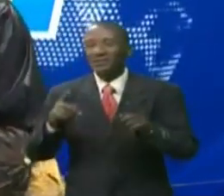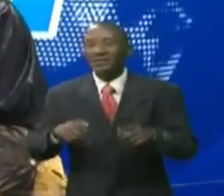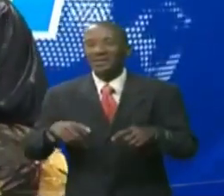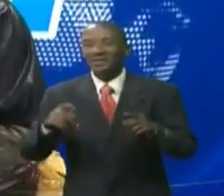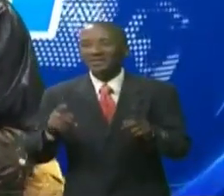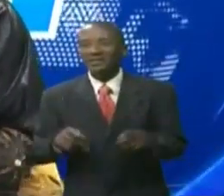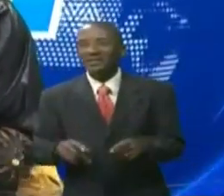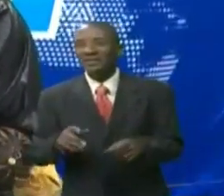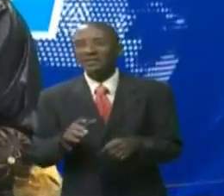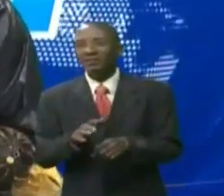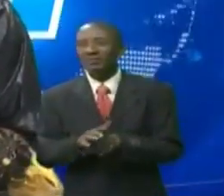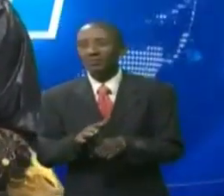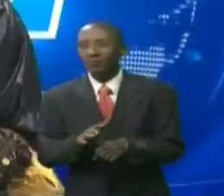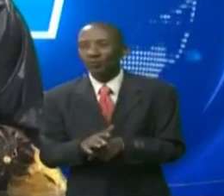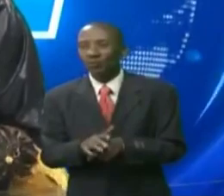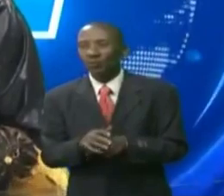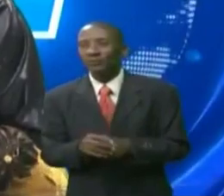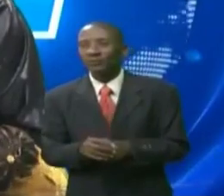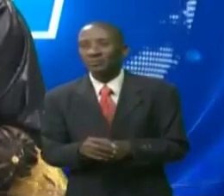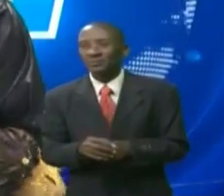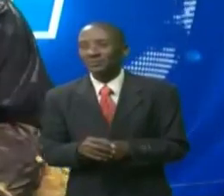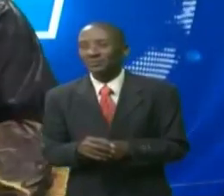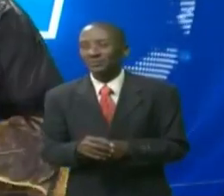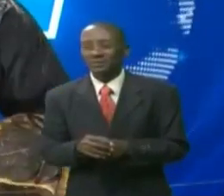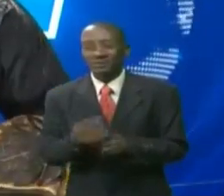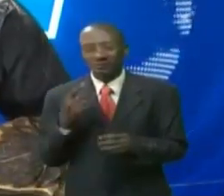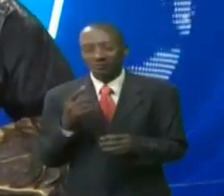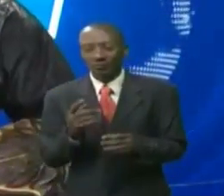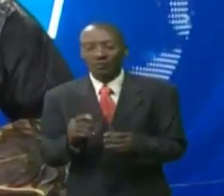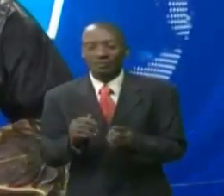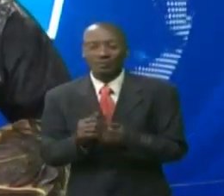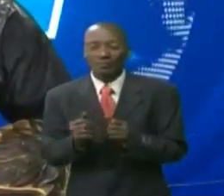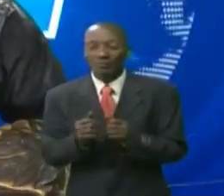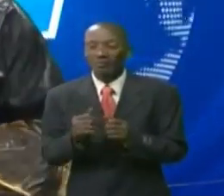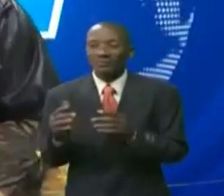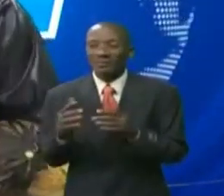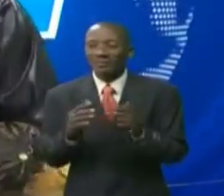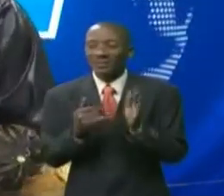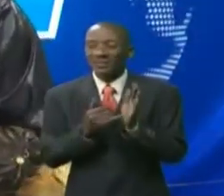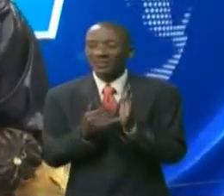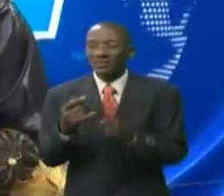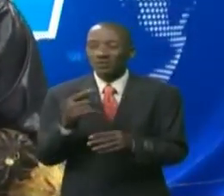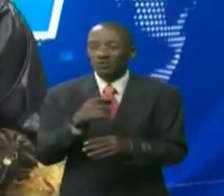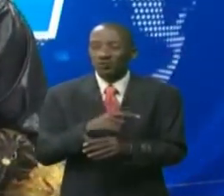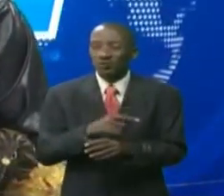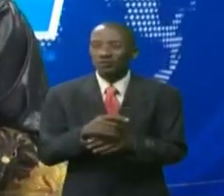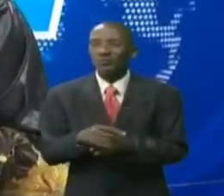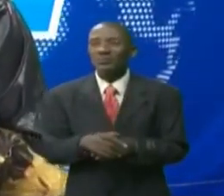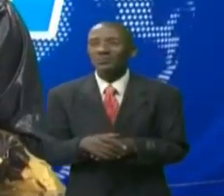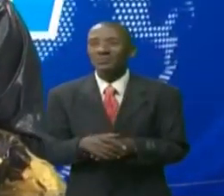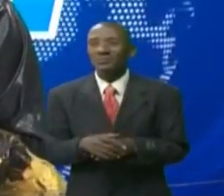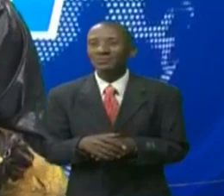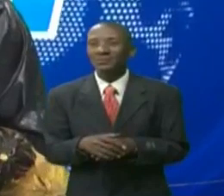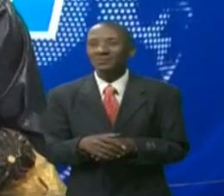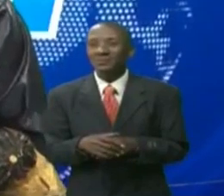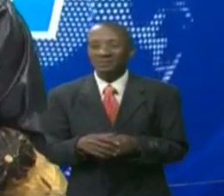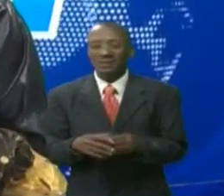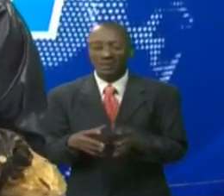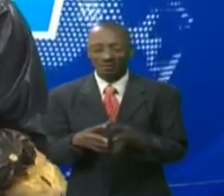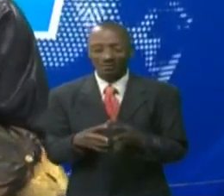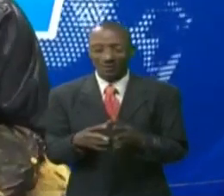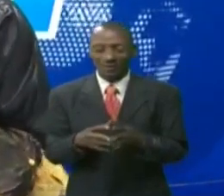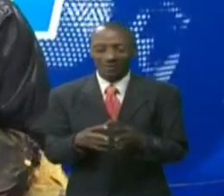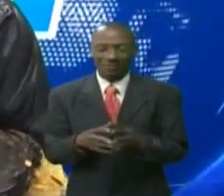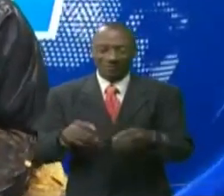sur la guerre de 6 jours et la garantie d'une paix durable réalisée par les forces armées égyptiennes à Kinshasa